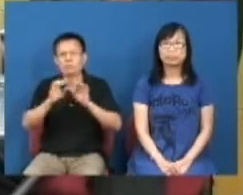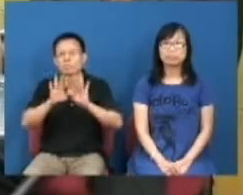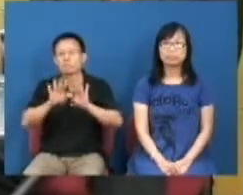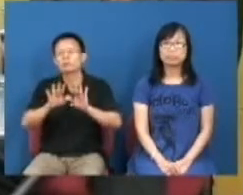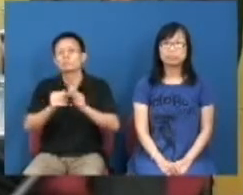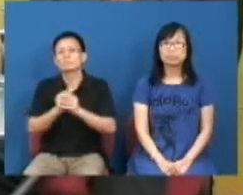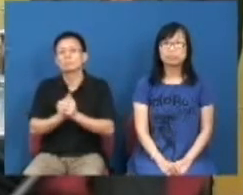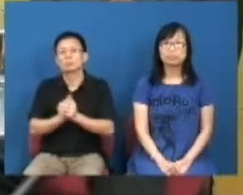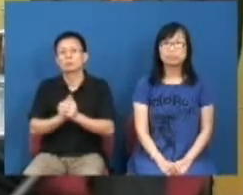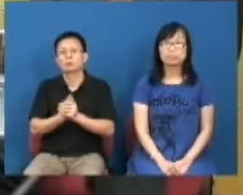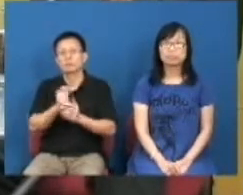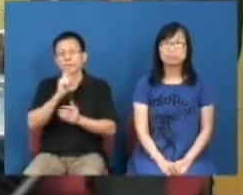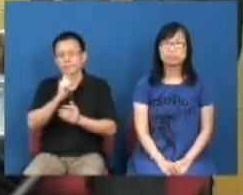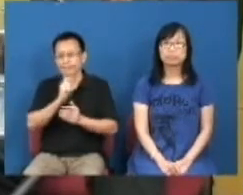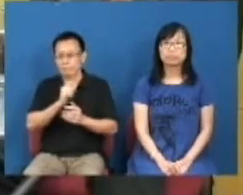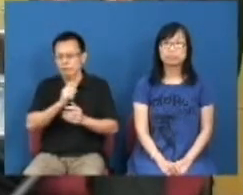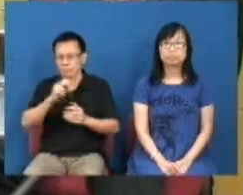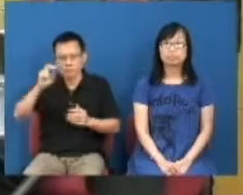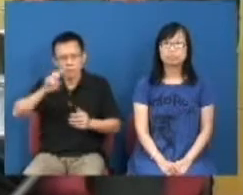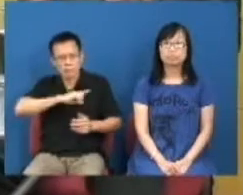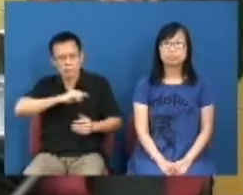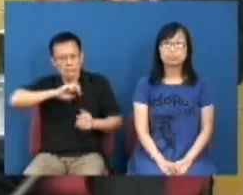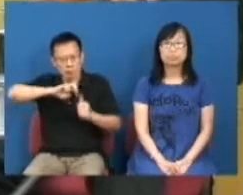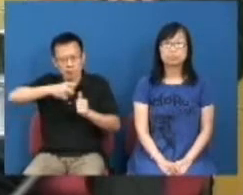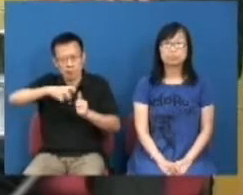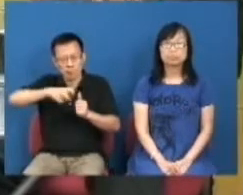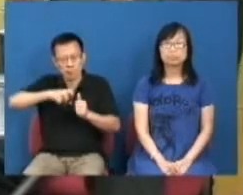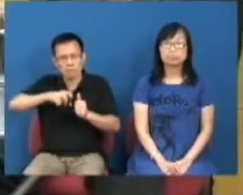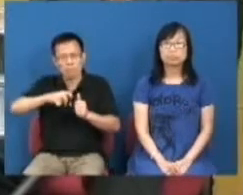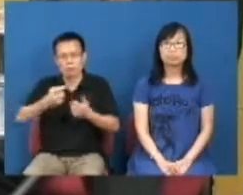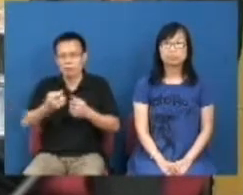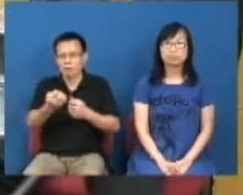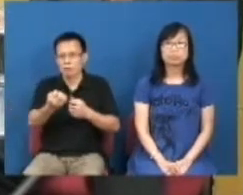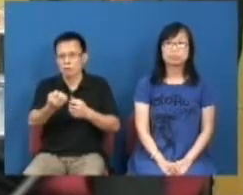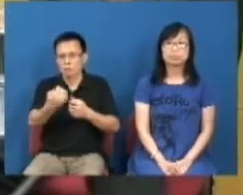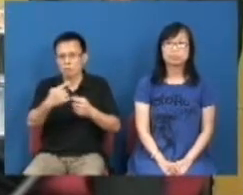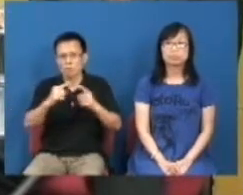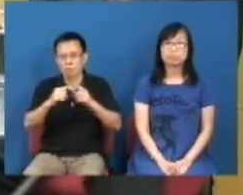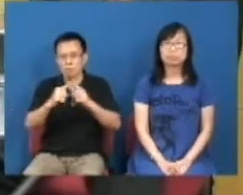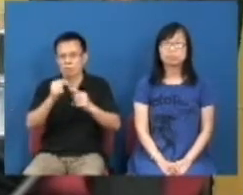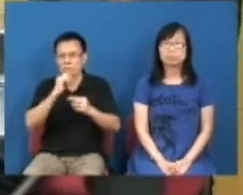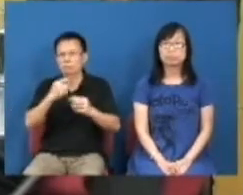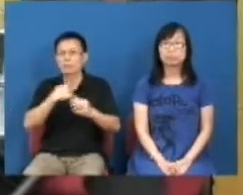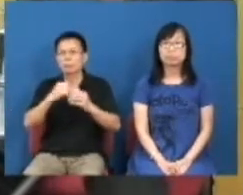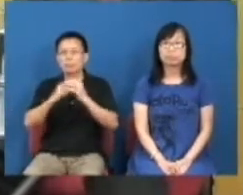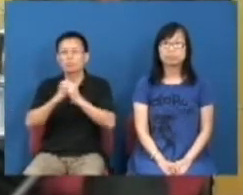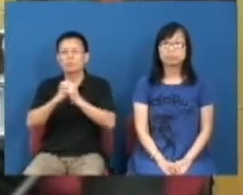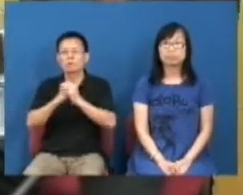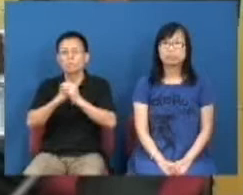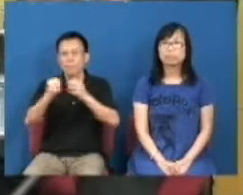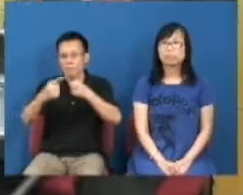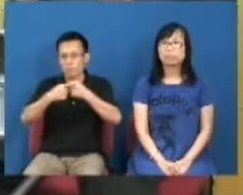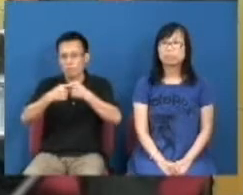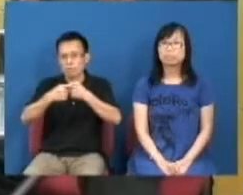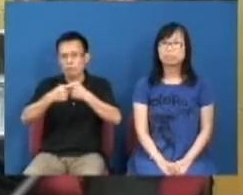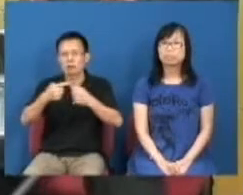但係苦心自問，我哋對提醒我哋嘅人咧，確係有啲要求嘅。嗱，第一。我跟他